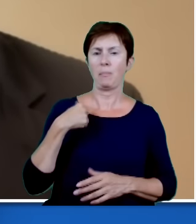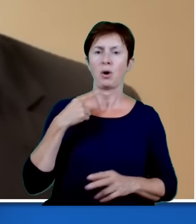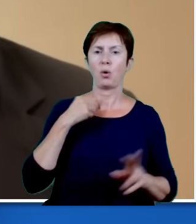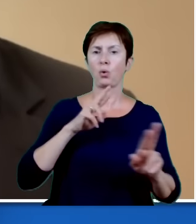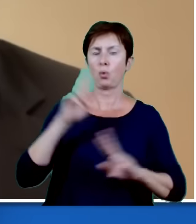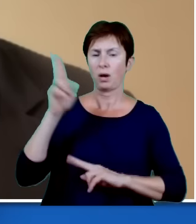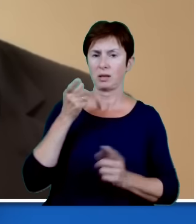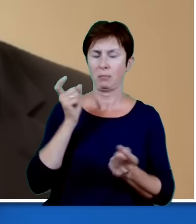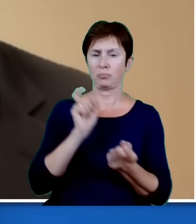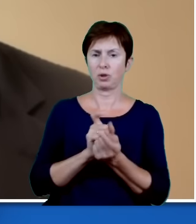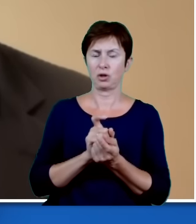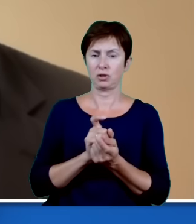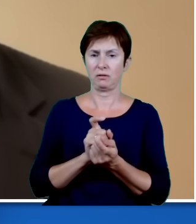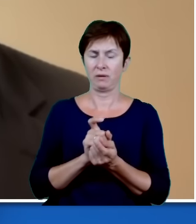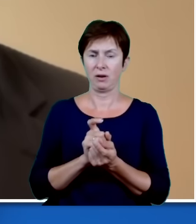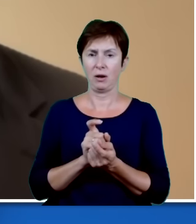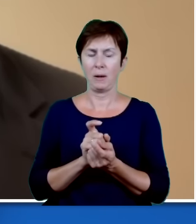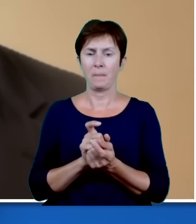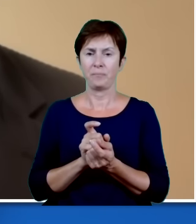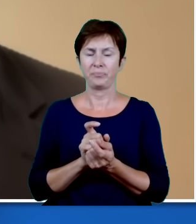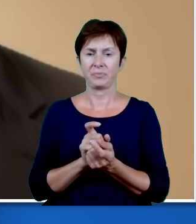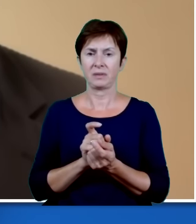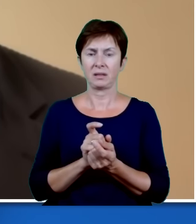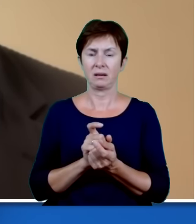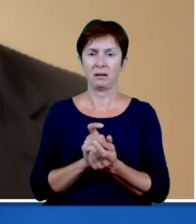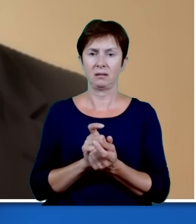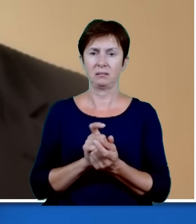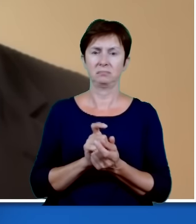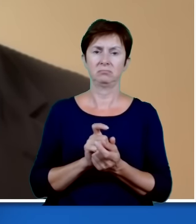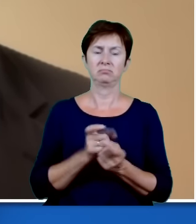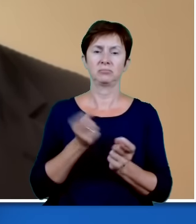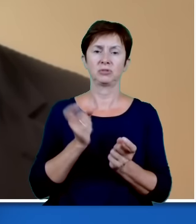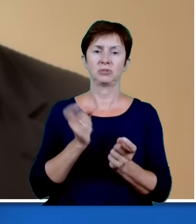za życiem przeciwko skrajnie Pro